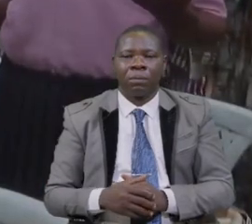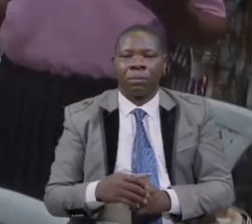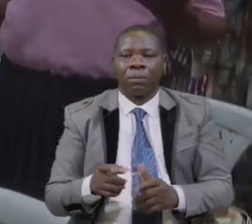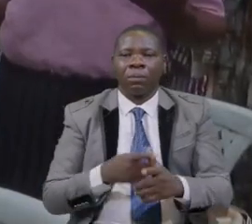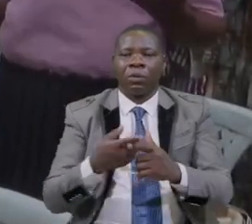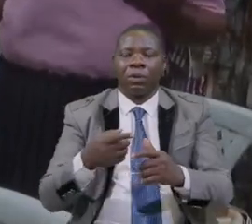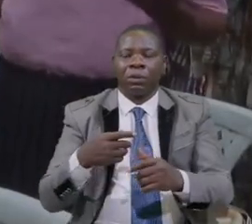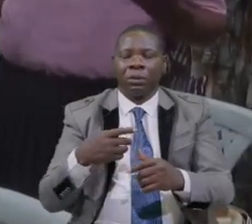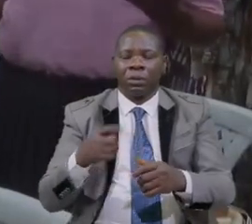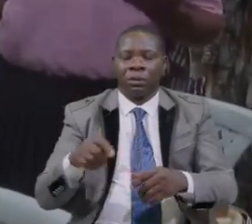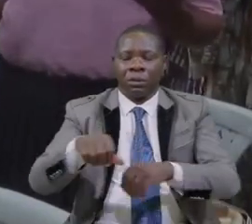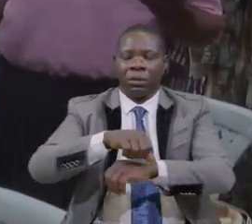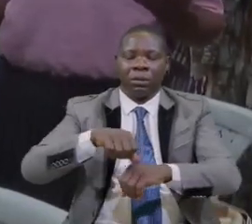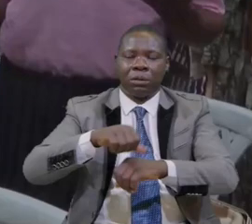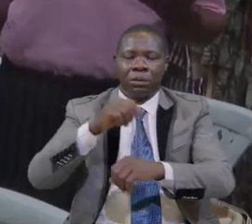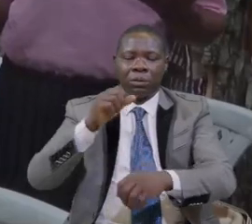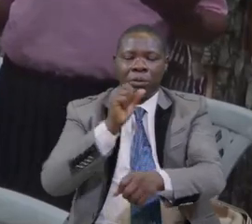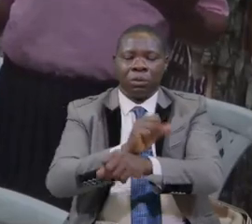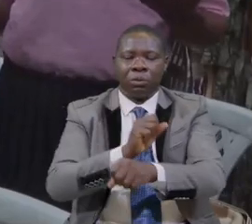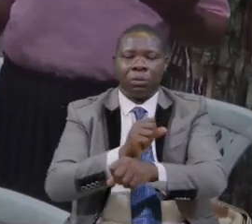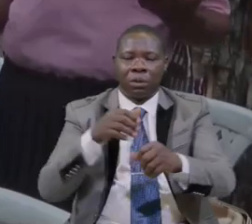Et que l'onction agisse dans ta vie.